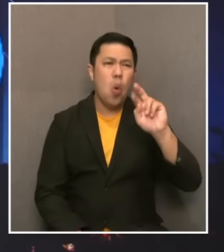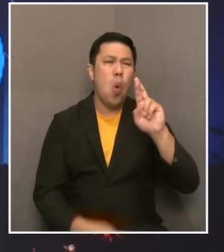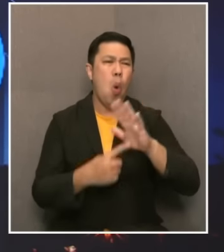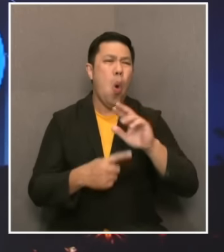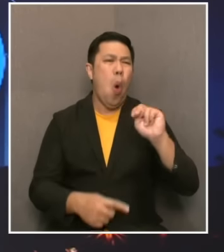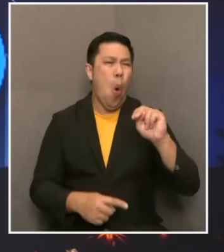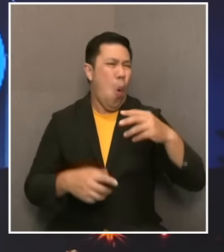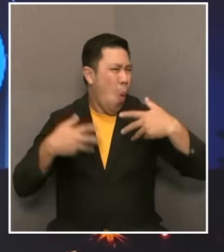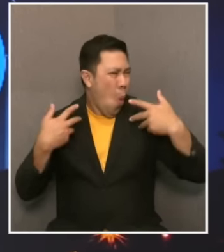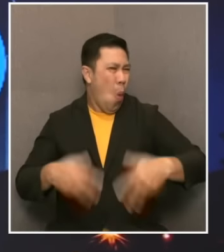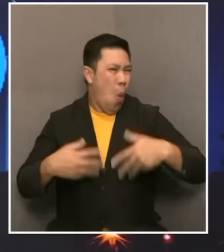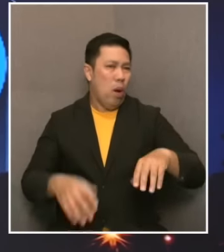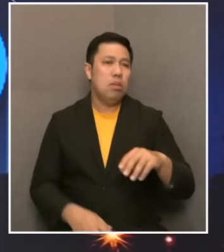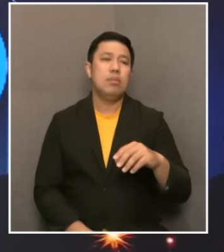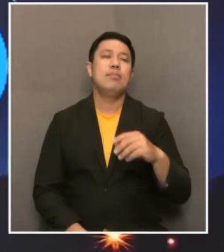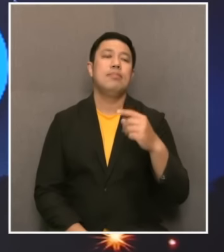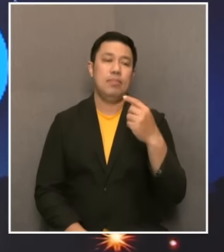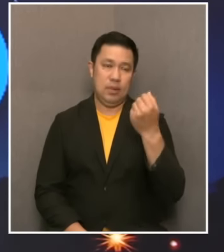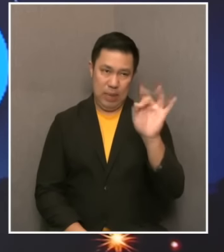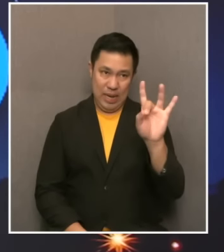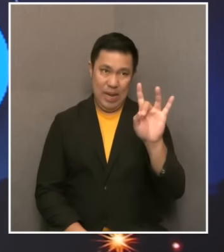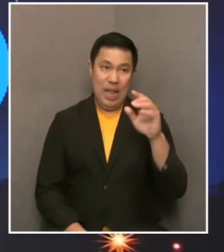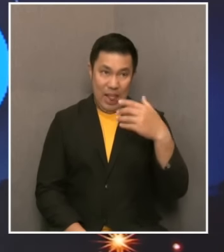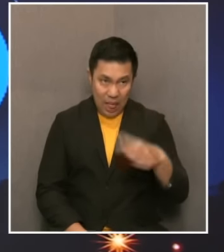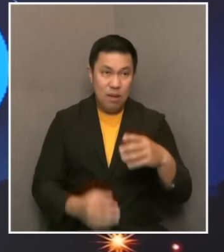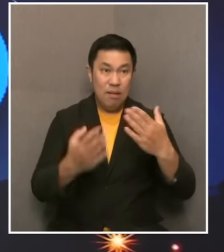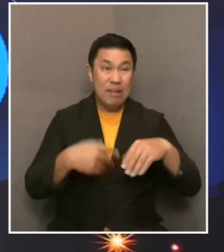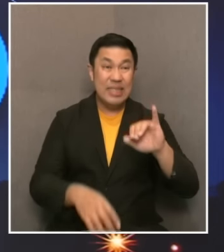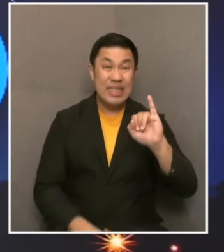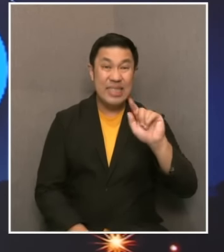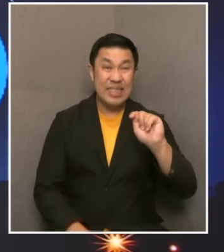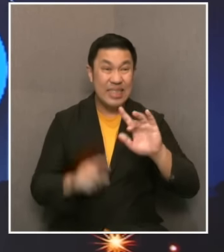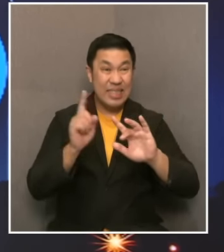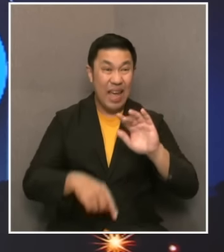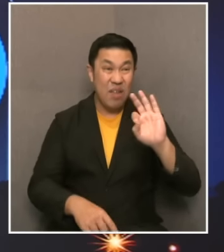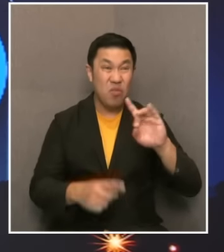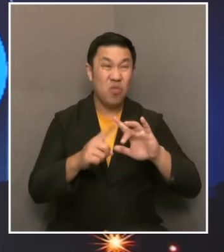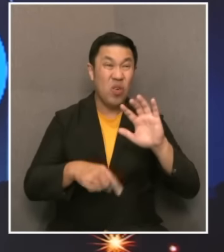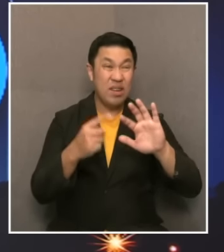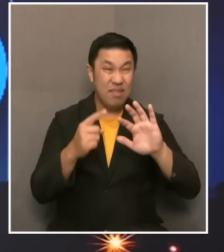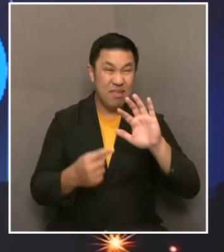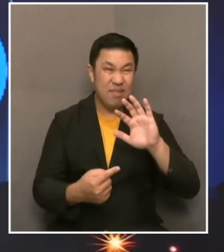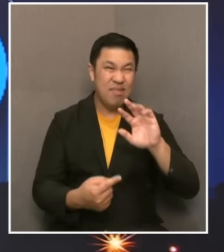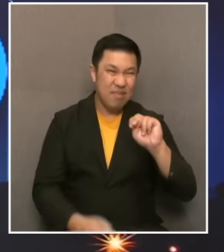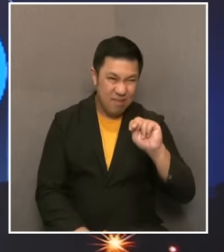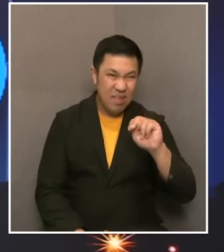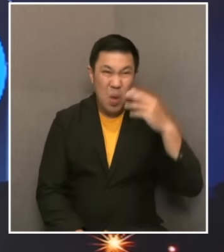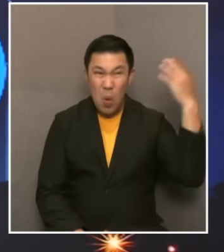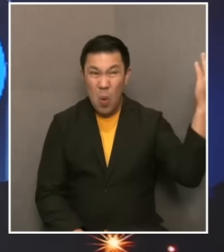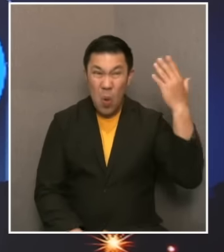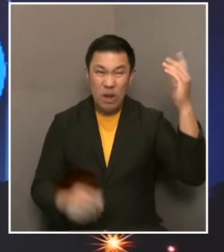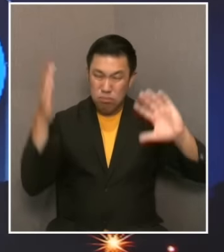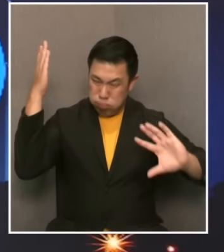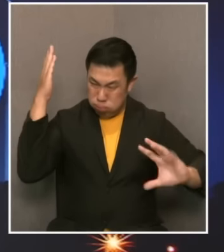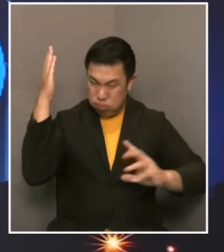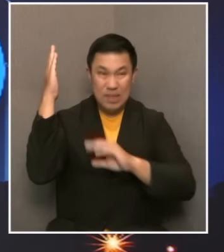ะคือในช่วง70ปีที่ผ่านมานับถึงแค่ปี64นะครับผมก็จะมีพายุไต้ฝุ่น1ลูกก็คือพายุเกที่ถล่มอย่างหนักที่ภาค